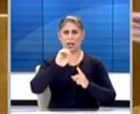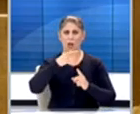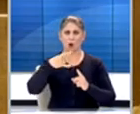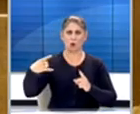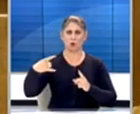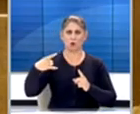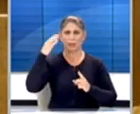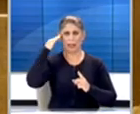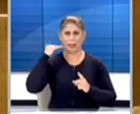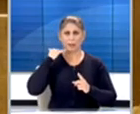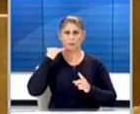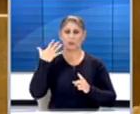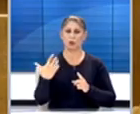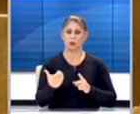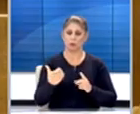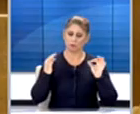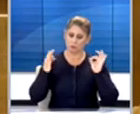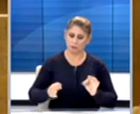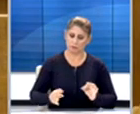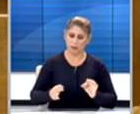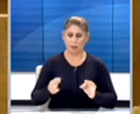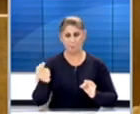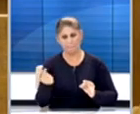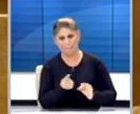Αίγυπτο είναι οριστική ή μερική.